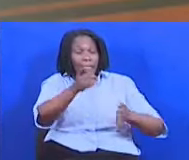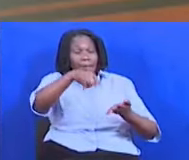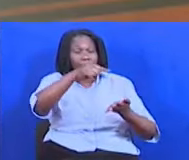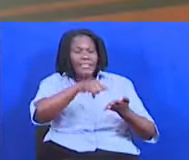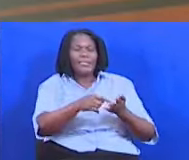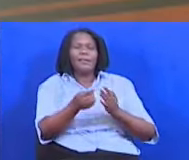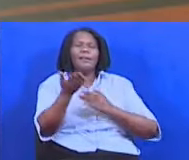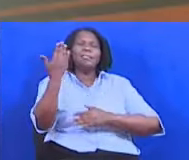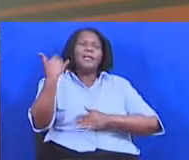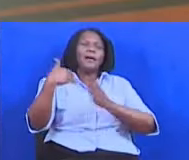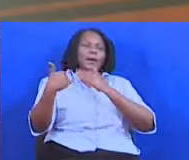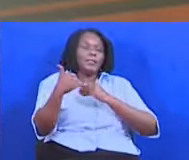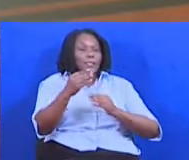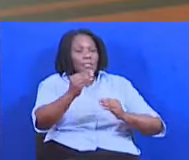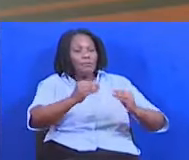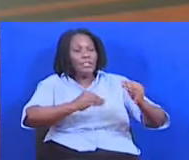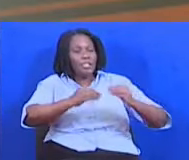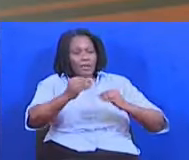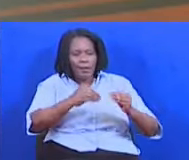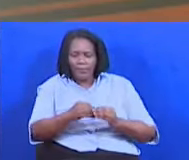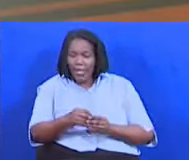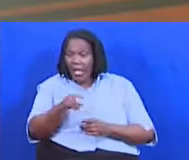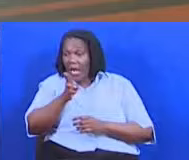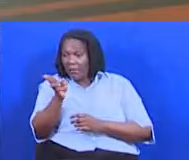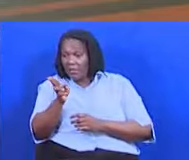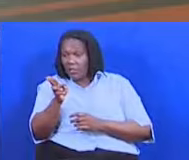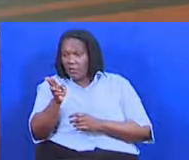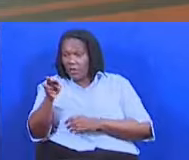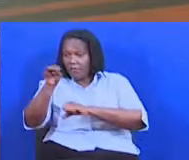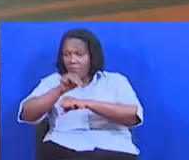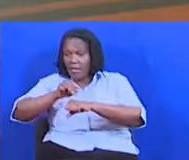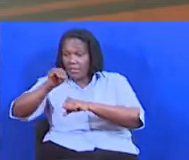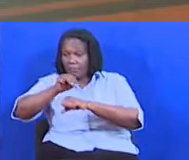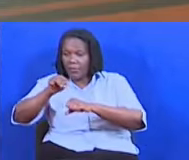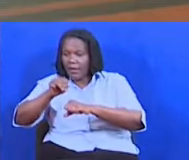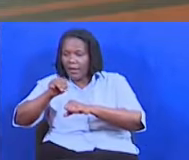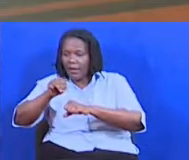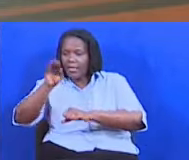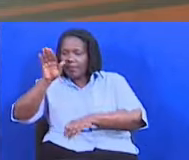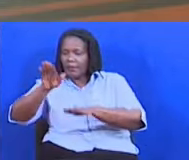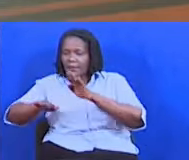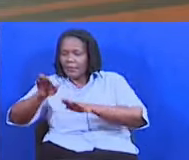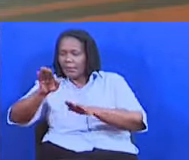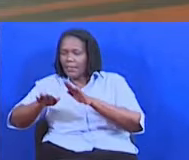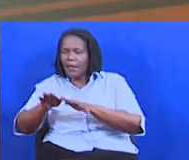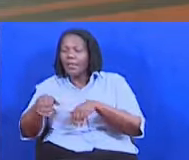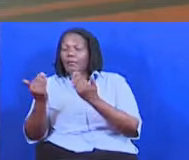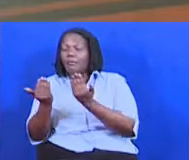chakavu. Halmashauri ya Manispaa ya Singida iliandaa andiko la kuomba fedha ya ujenzi wa soko la vitunguu